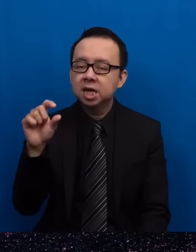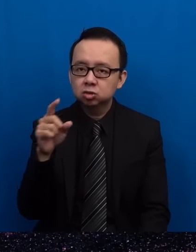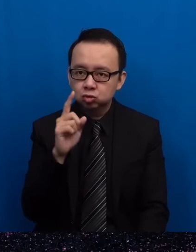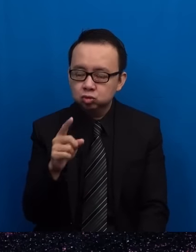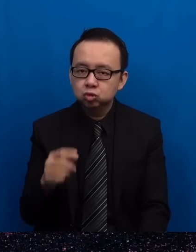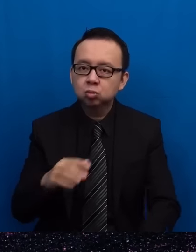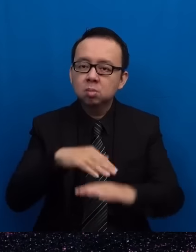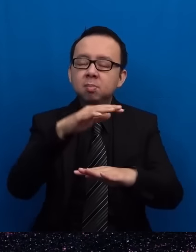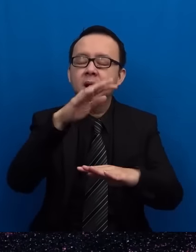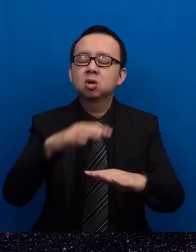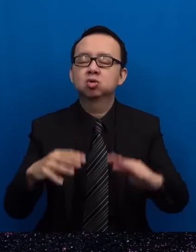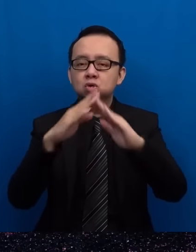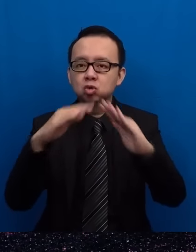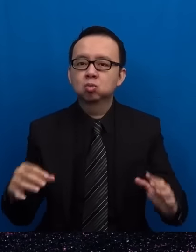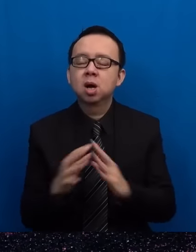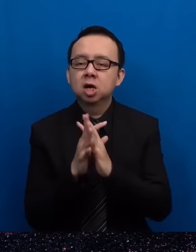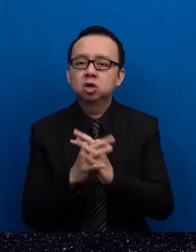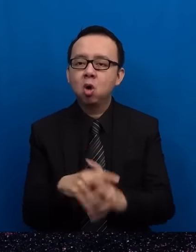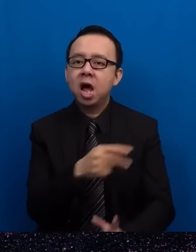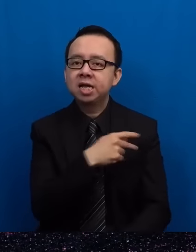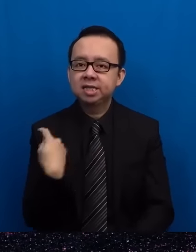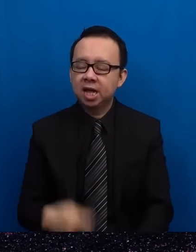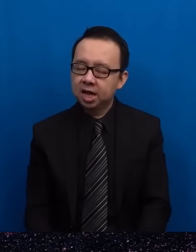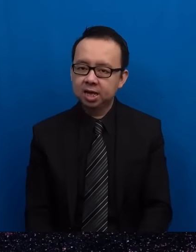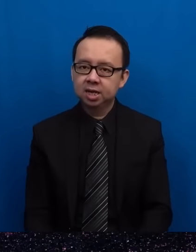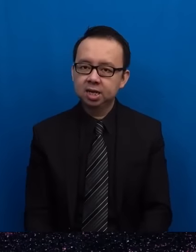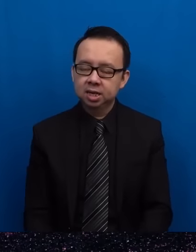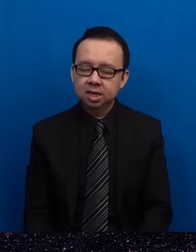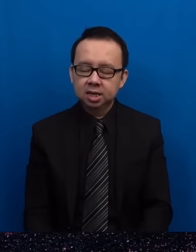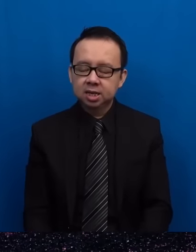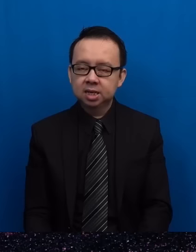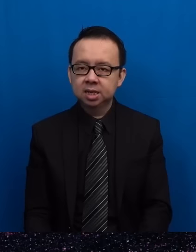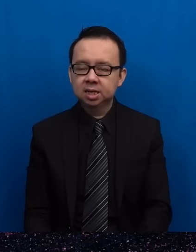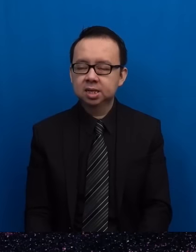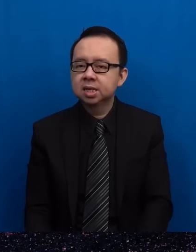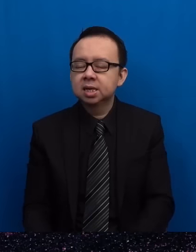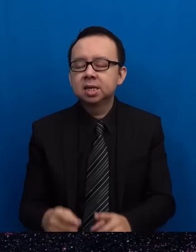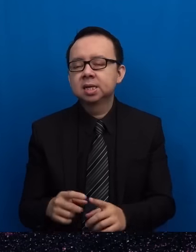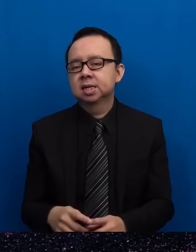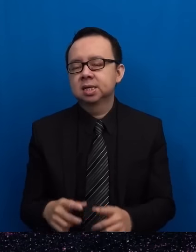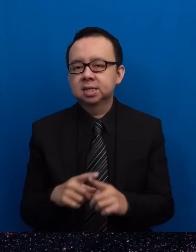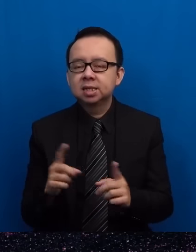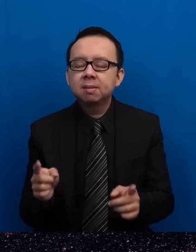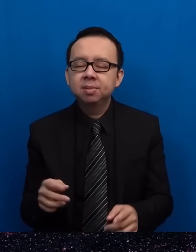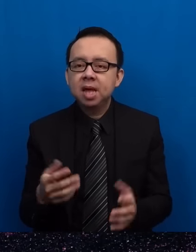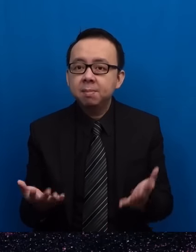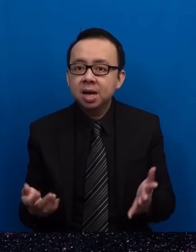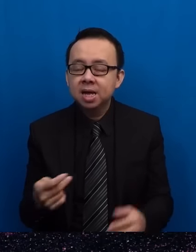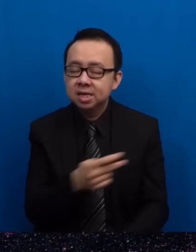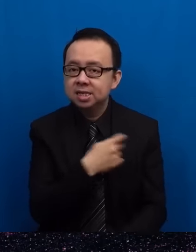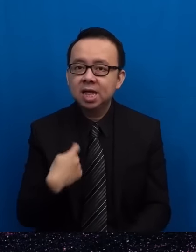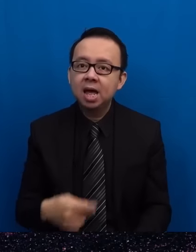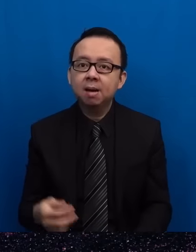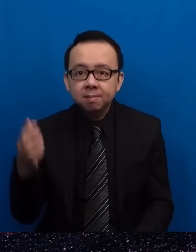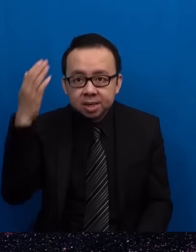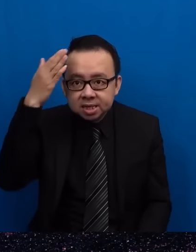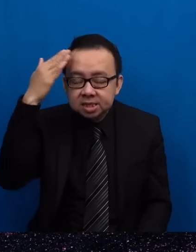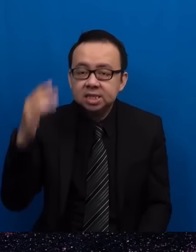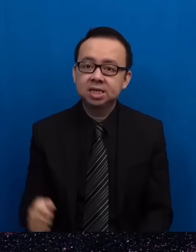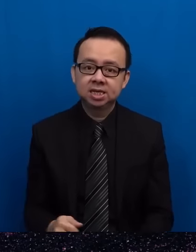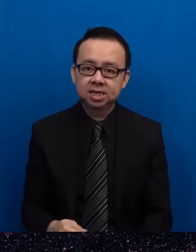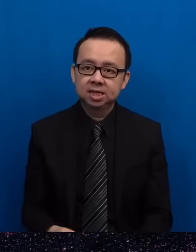kita. Tapi apakah kita mengerti kedalaman daripada ayat ini? Ternyata di dalamnya